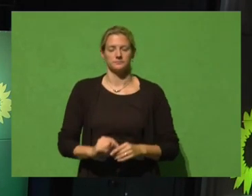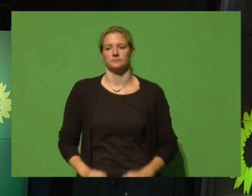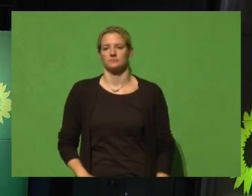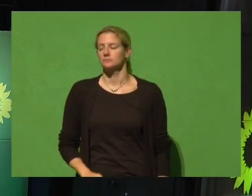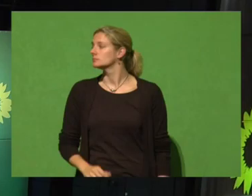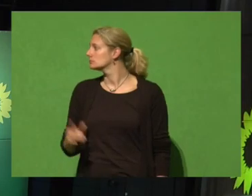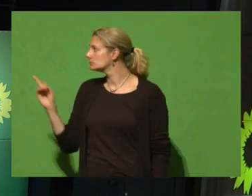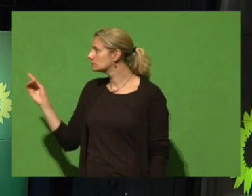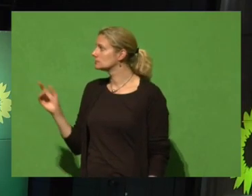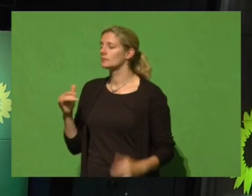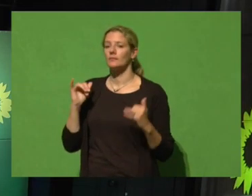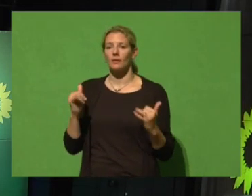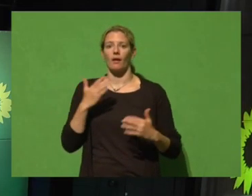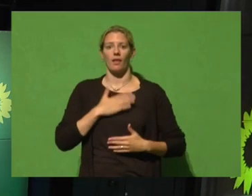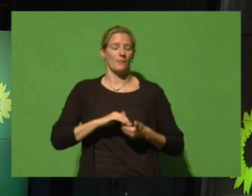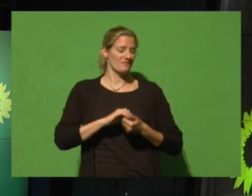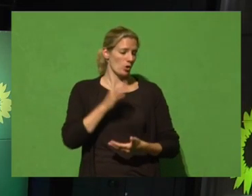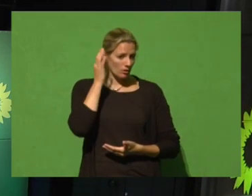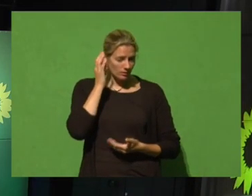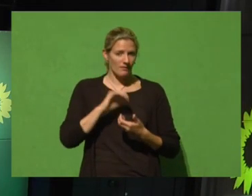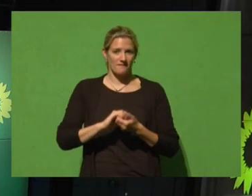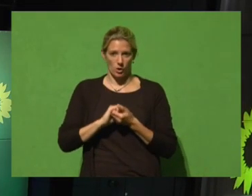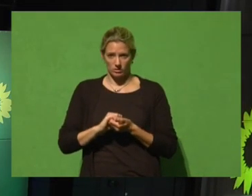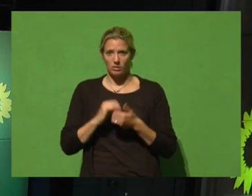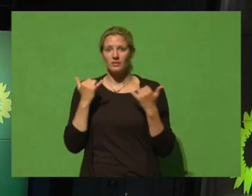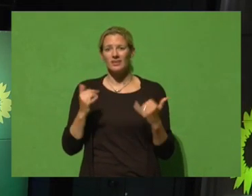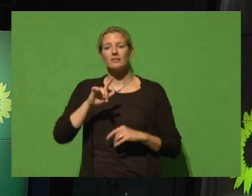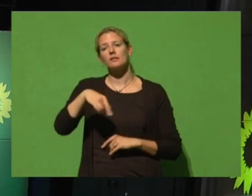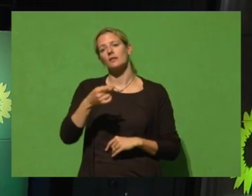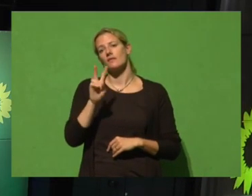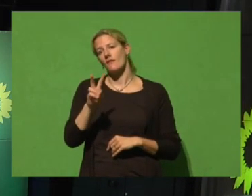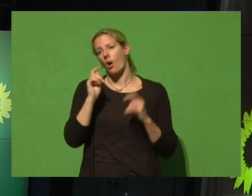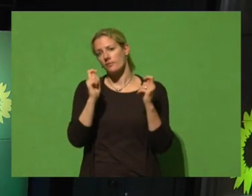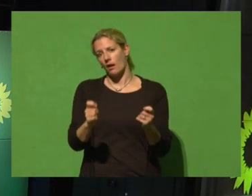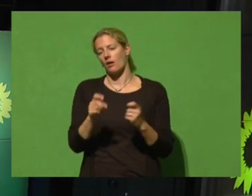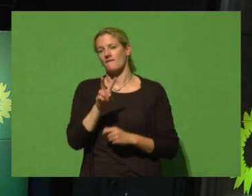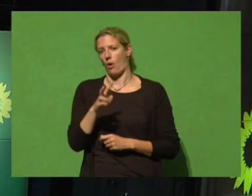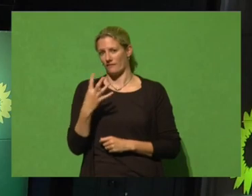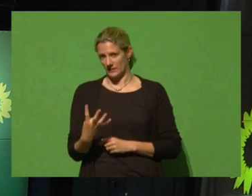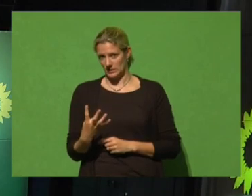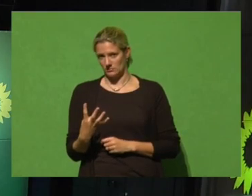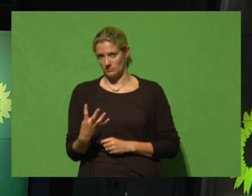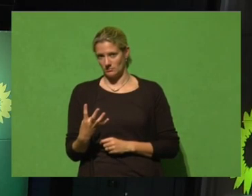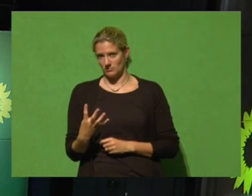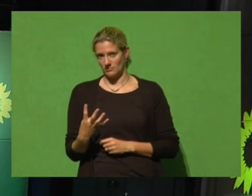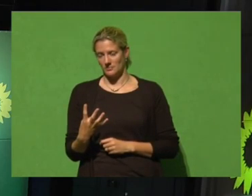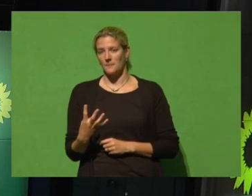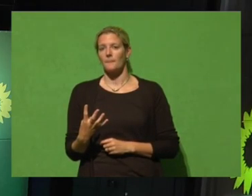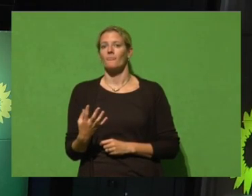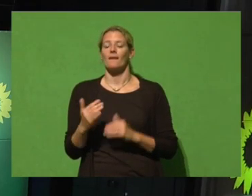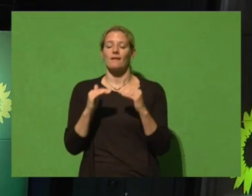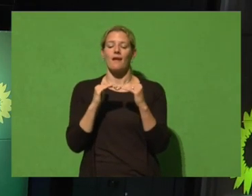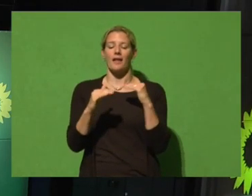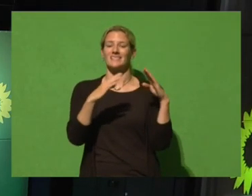Ja, liebe Freundinnen und Freunde, als nächsten V-Antrag ist V4, keine religiösen Symbole an und in Gebäuden des